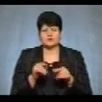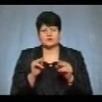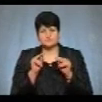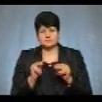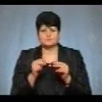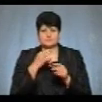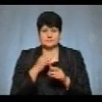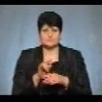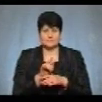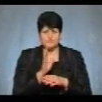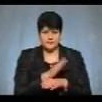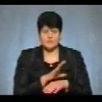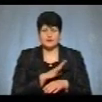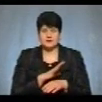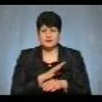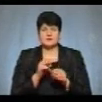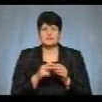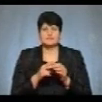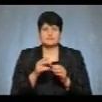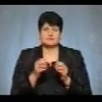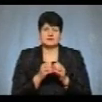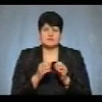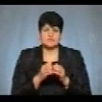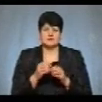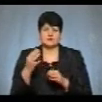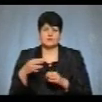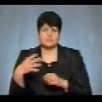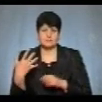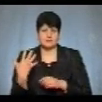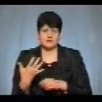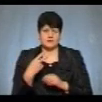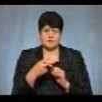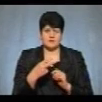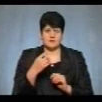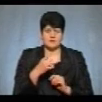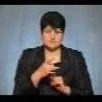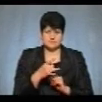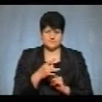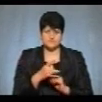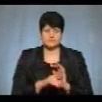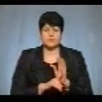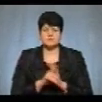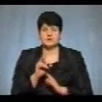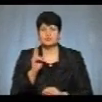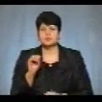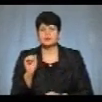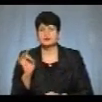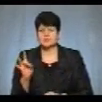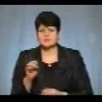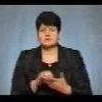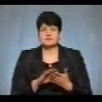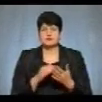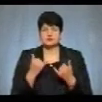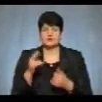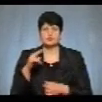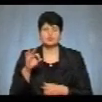10:15 7 разів та о 10:45 5 разів. Спалах кору зареєстрували сьогодні у селі